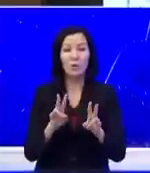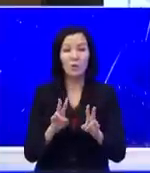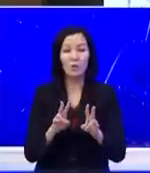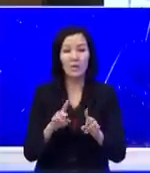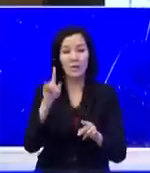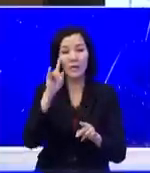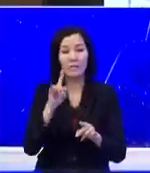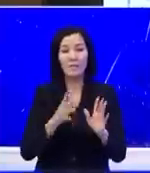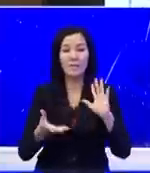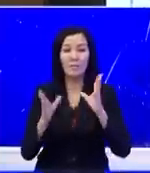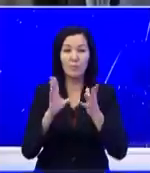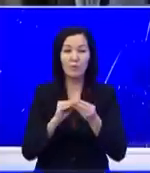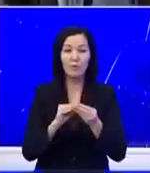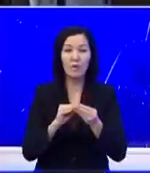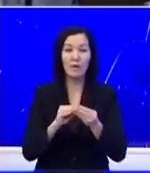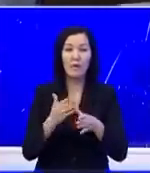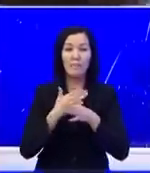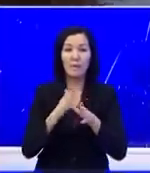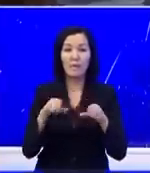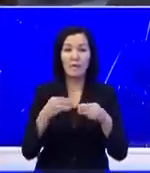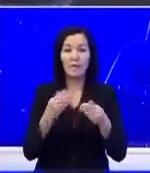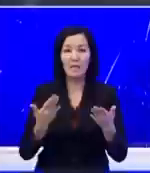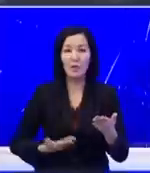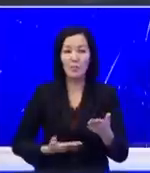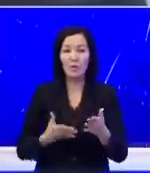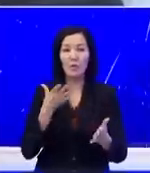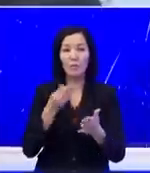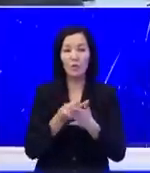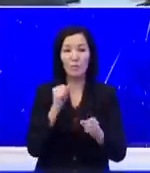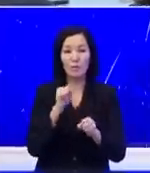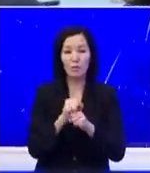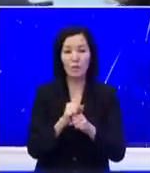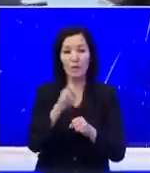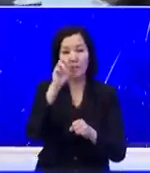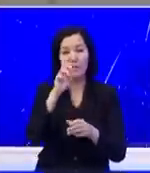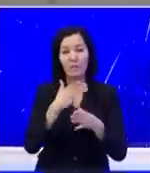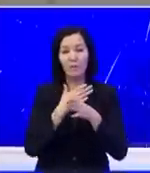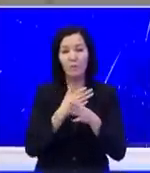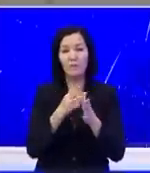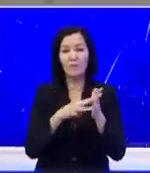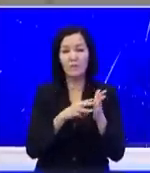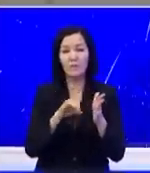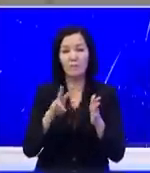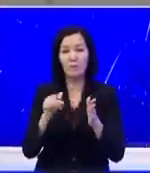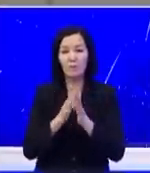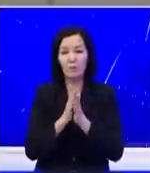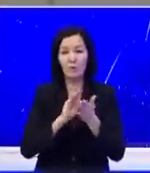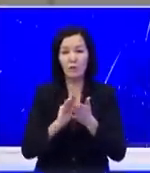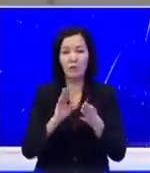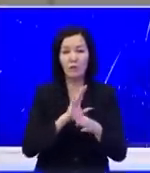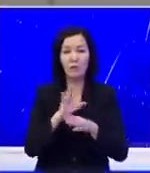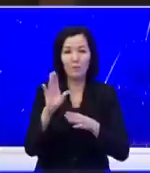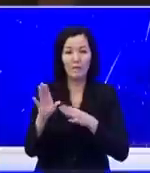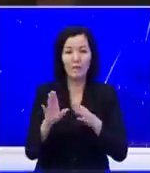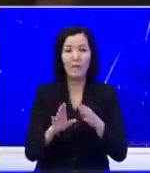елдегі жағдайға байланысты берілген әлеуметтік төлемдер де тоқтайды. Жалпы мемлекеттік көмек алуға 8 миллионнан аса өтініш түскен.